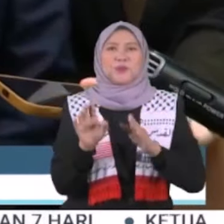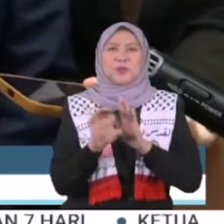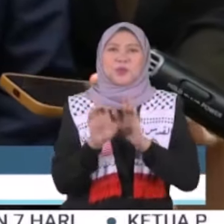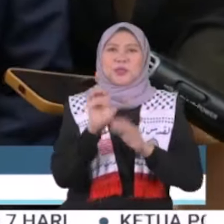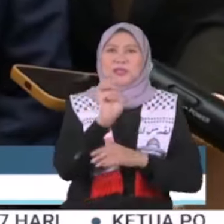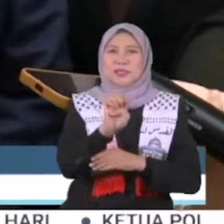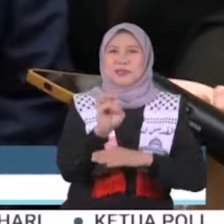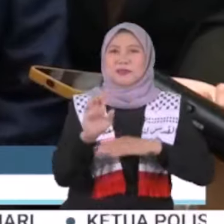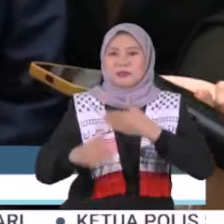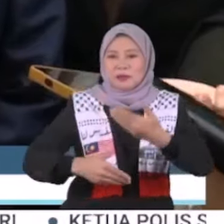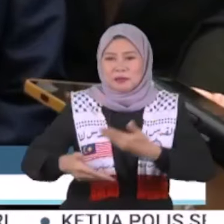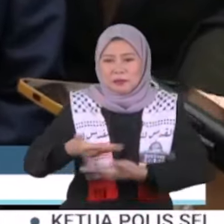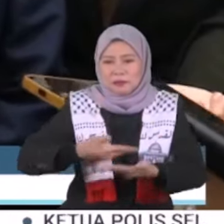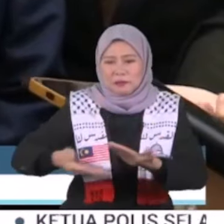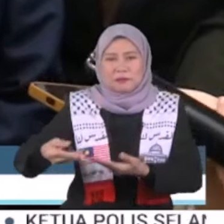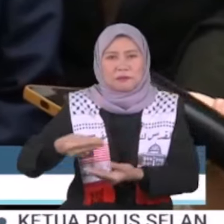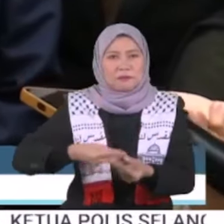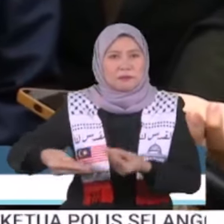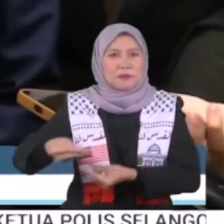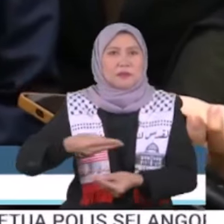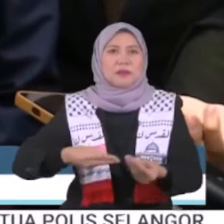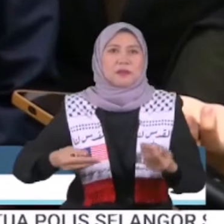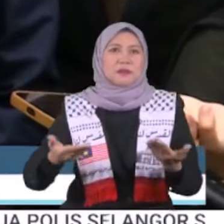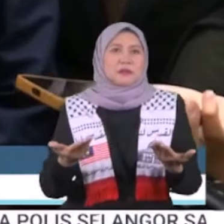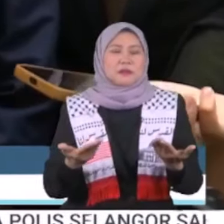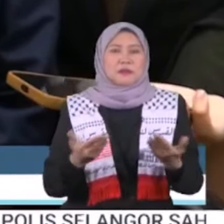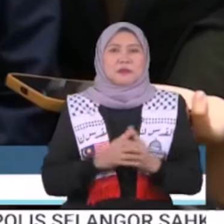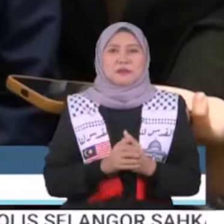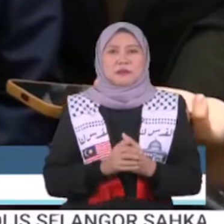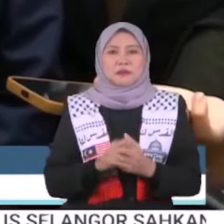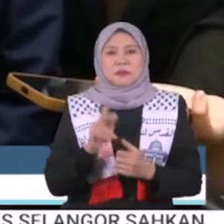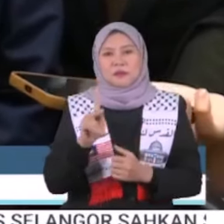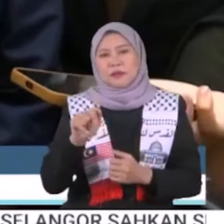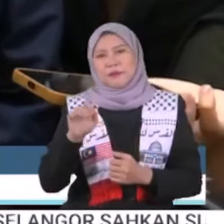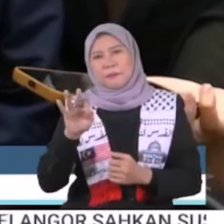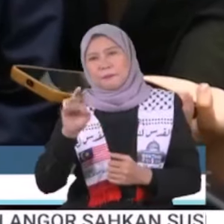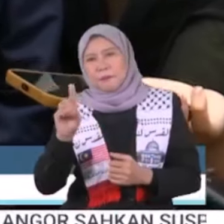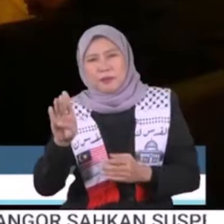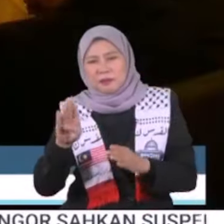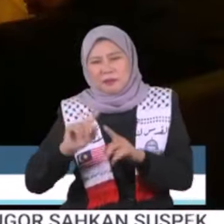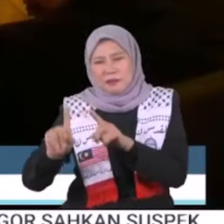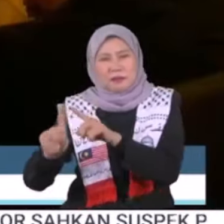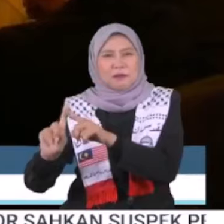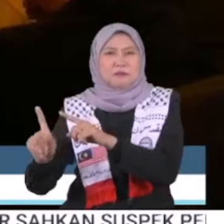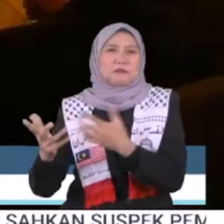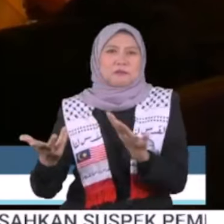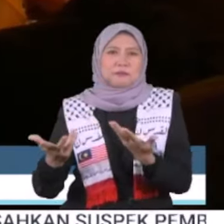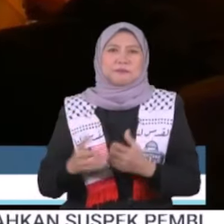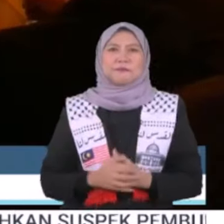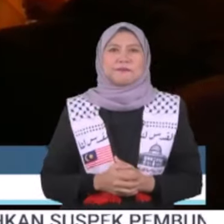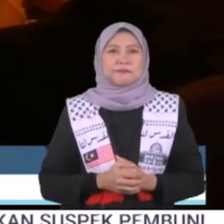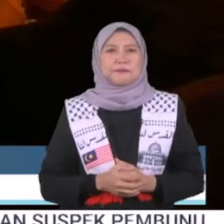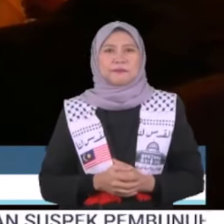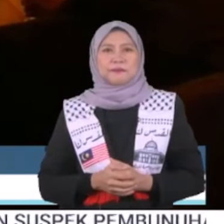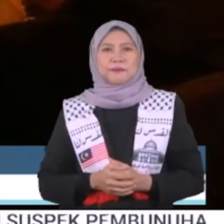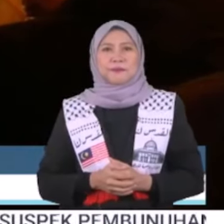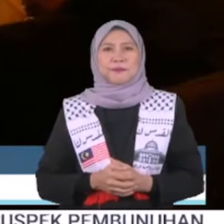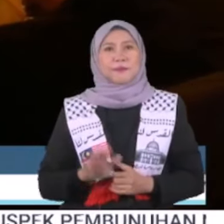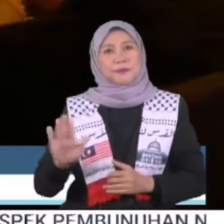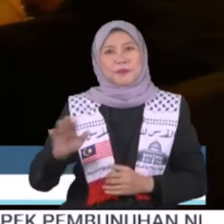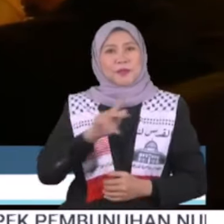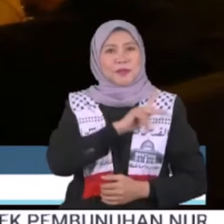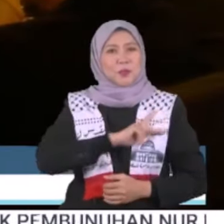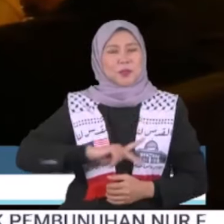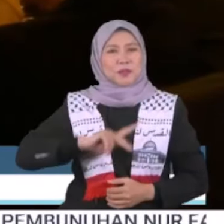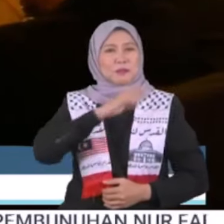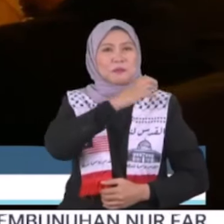e-dagang, misalkannya adalah ENE, misalnya FNB ataupun sebagainya. Menurut